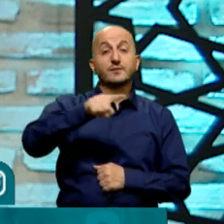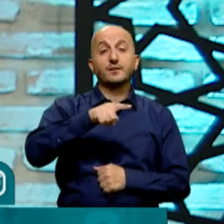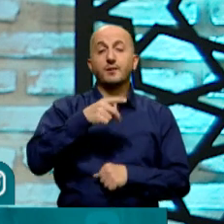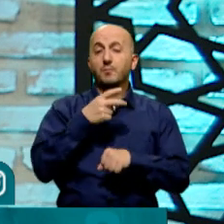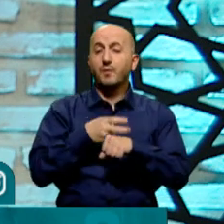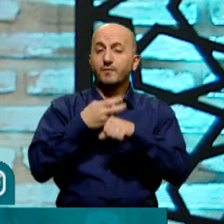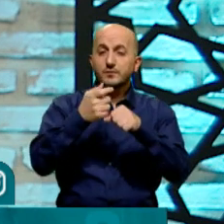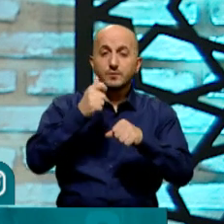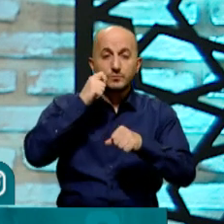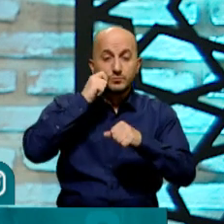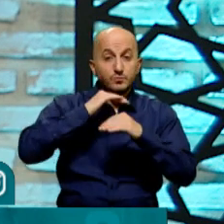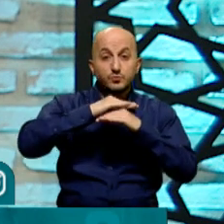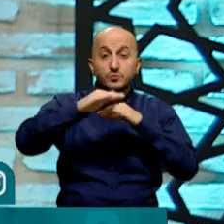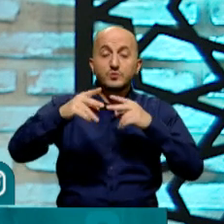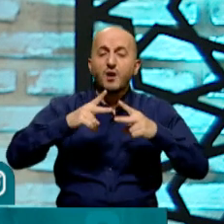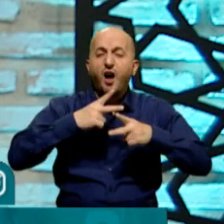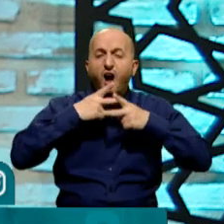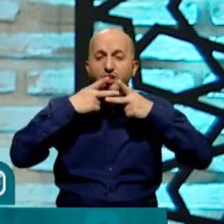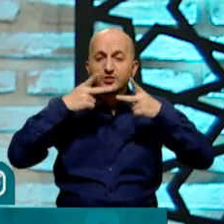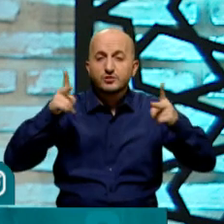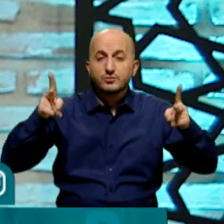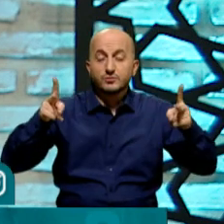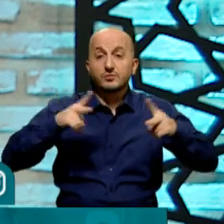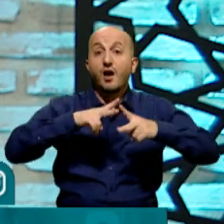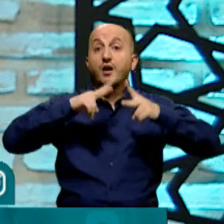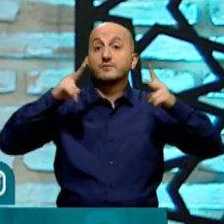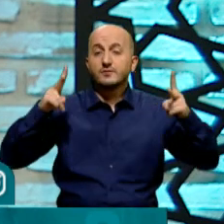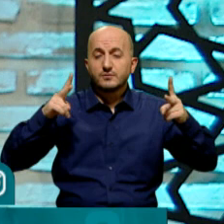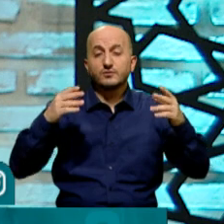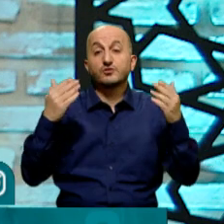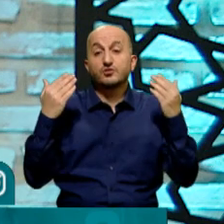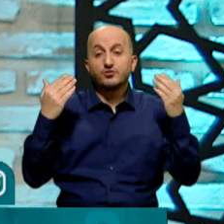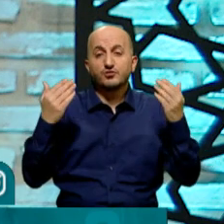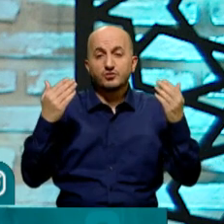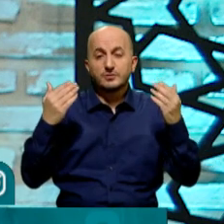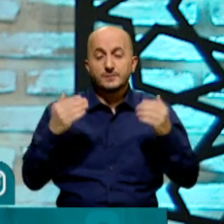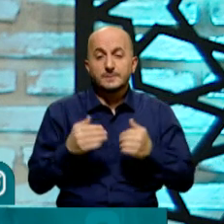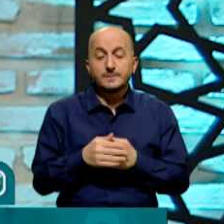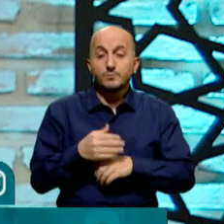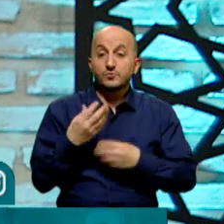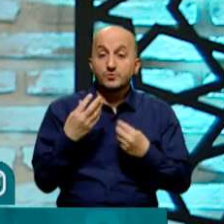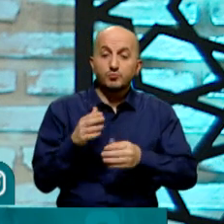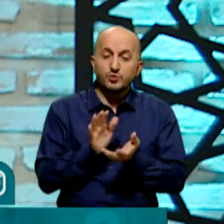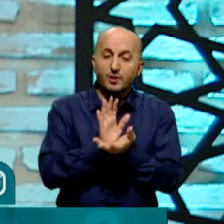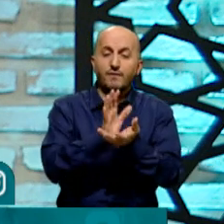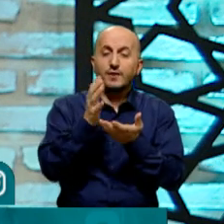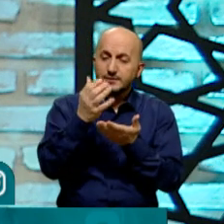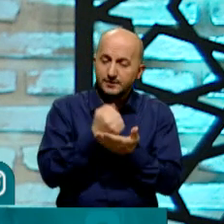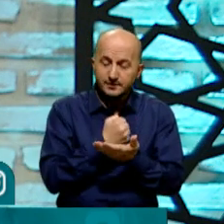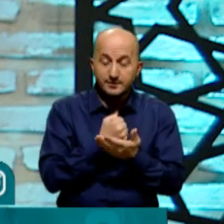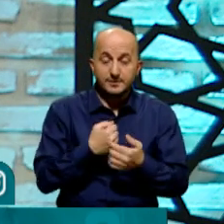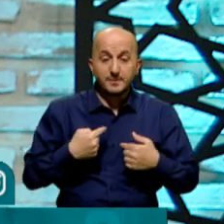Ümmet-i Muhammed'i aydınlığa atıyorsunuz. Çok Allah razı olsun. Atıyorsunuz. Sağ olun efendim. İnşallah mukafatı ahirette alırsınız. İnşallah. Benim